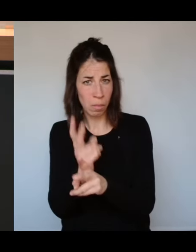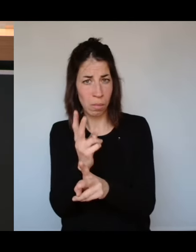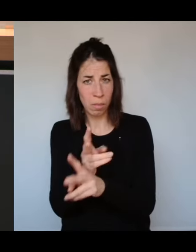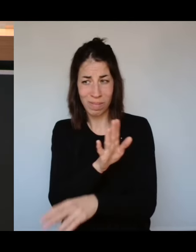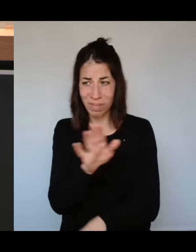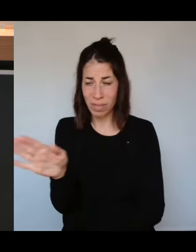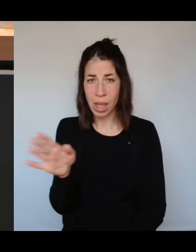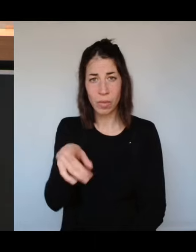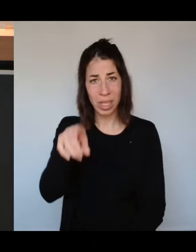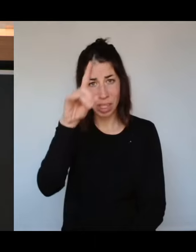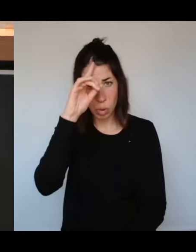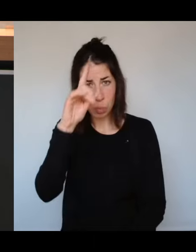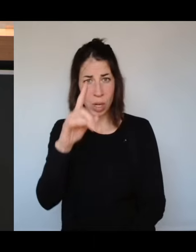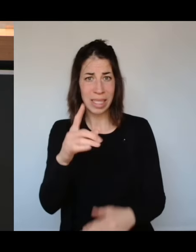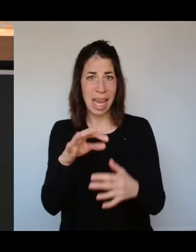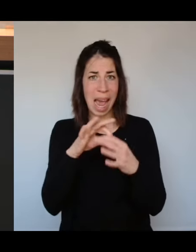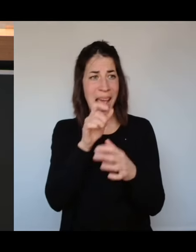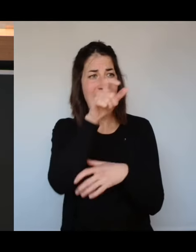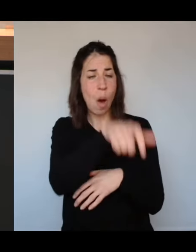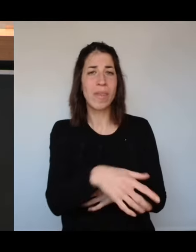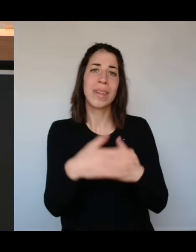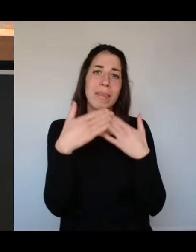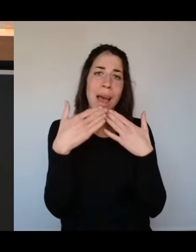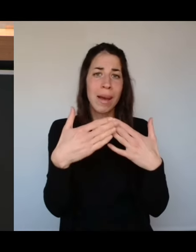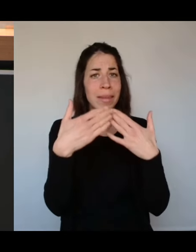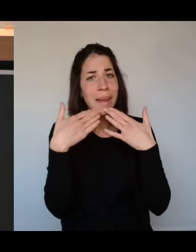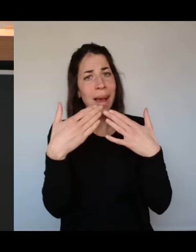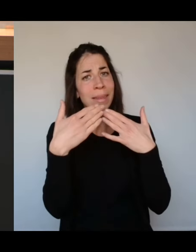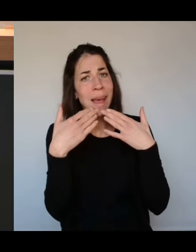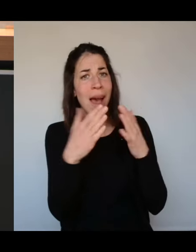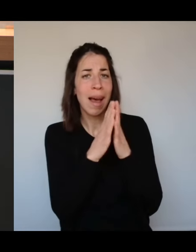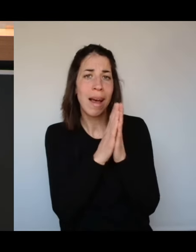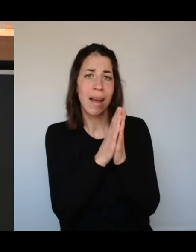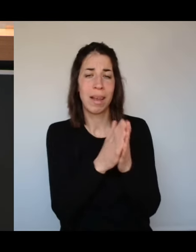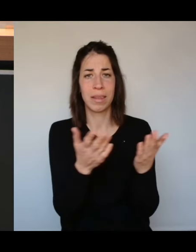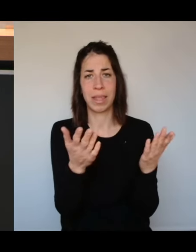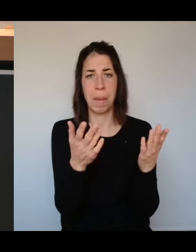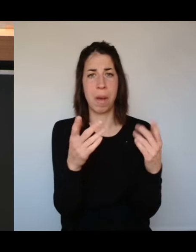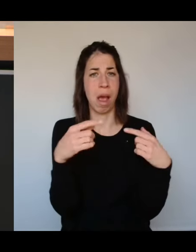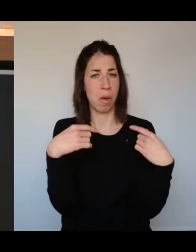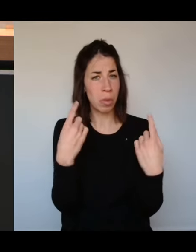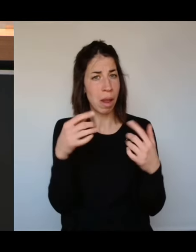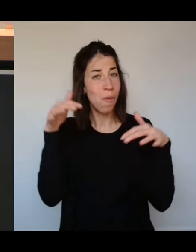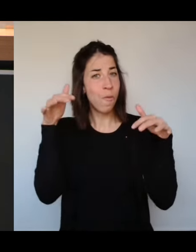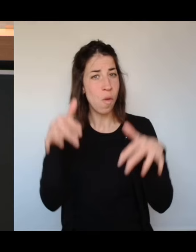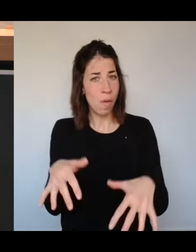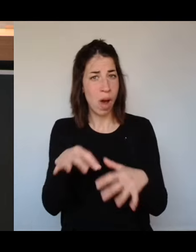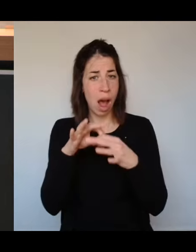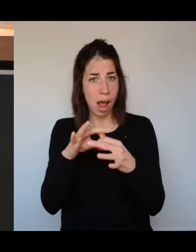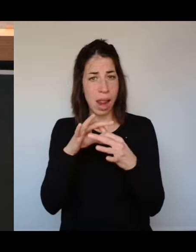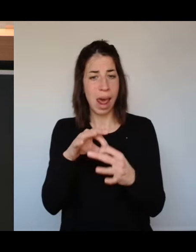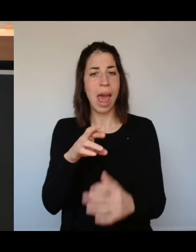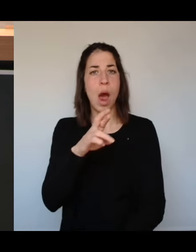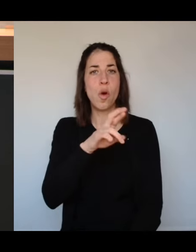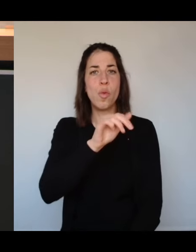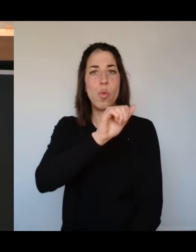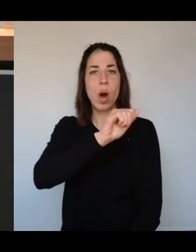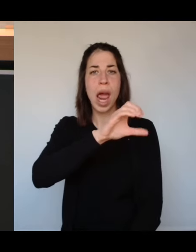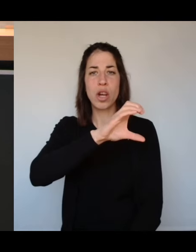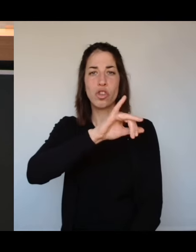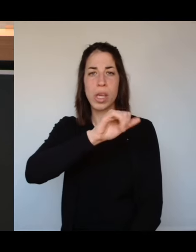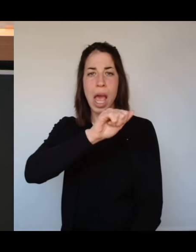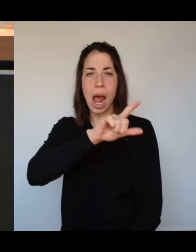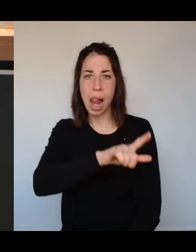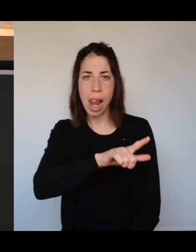wenn ich das so nennen darf, Racial Profiling unseres Senators im Görli zeigt doch ganz deutlich die Inkompetenz